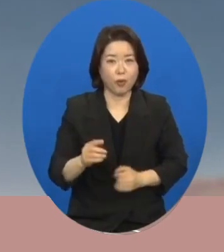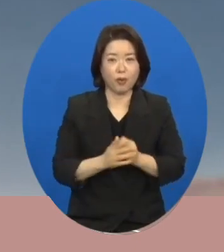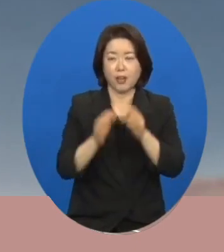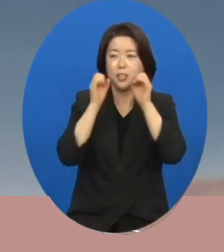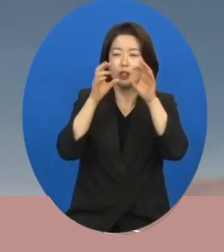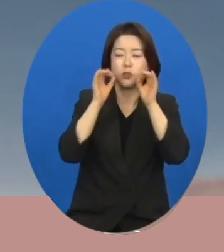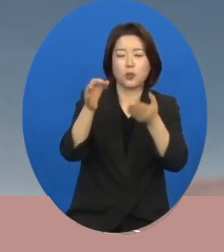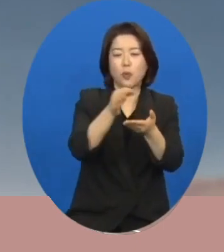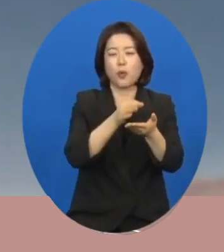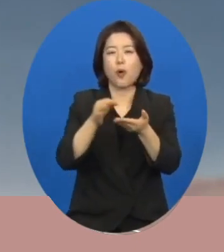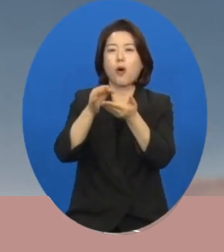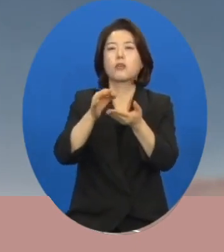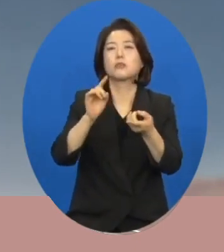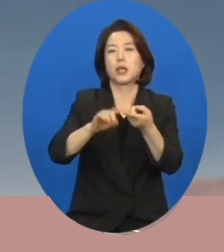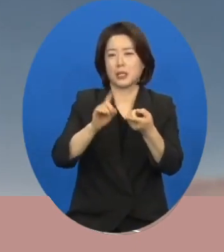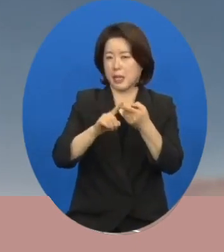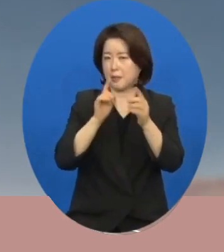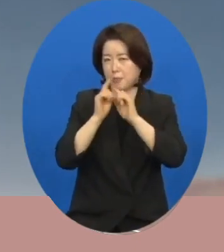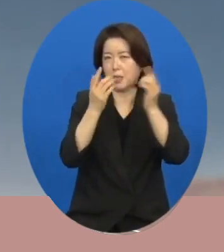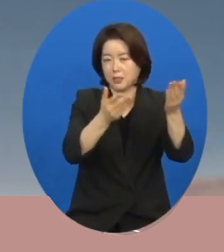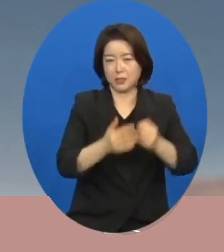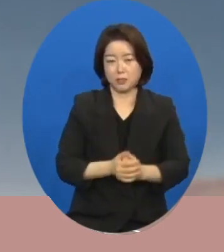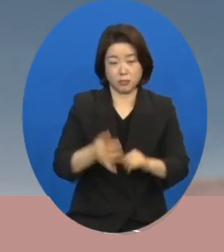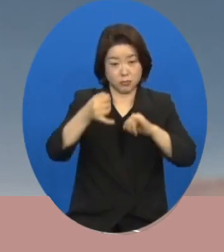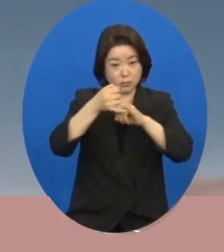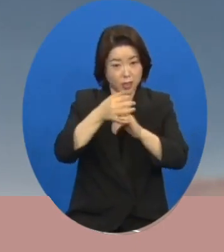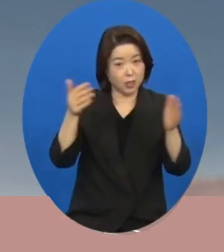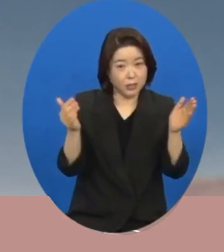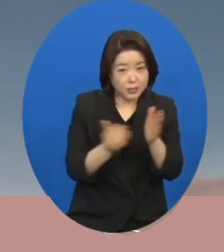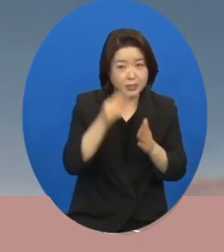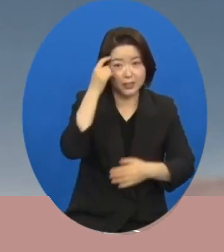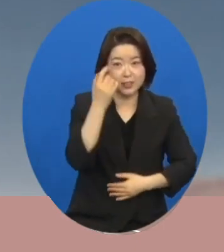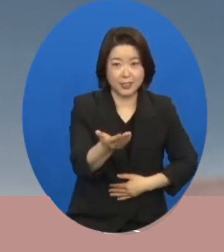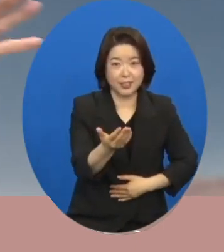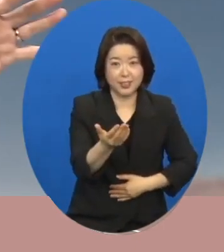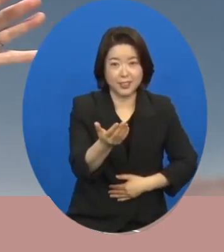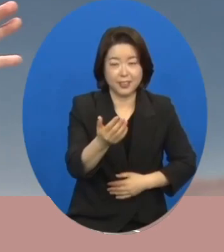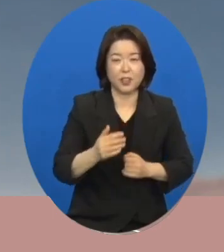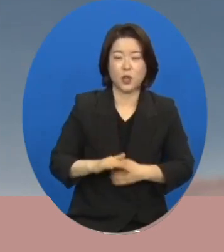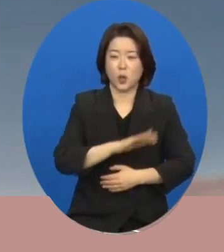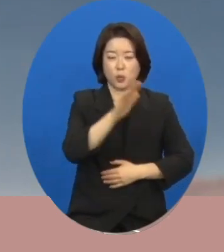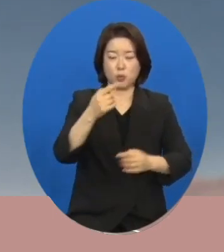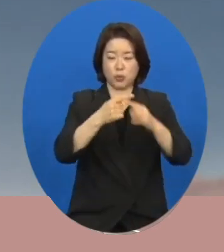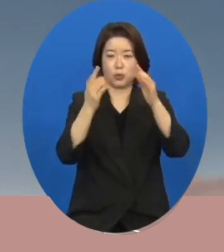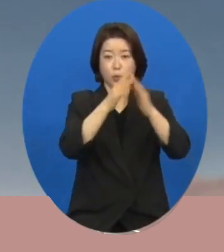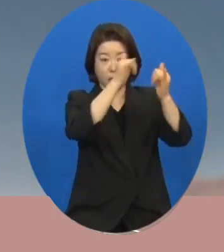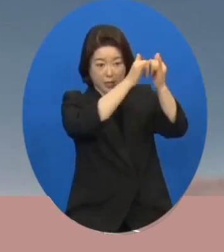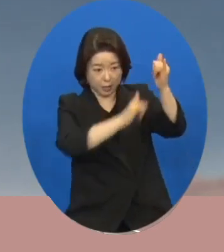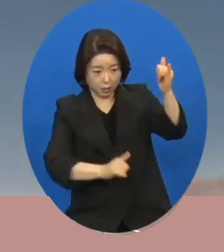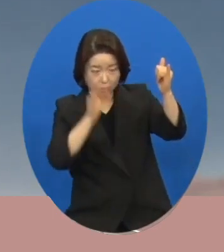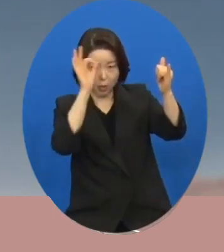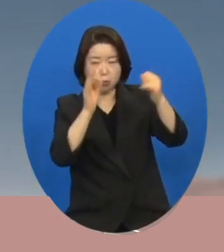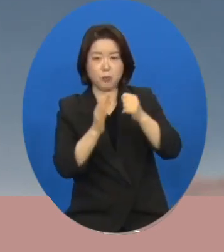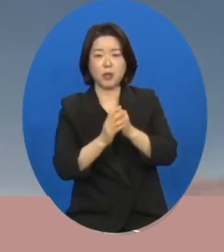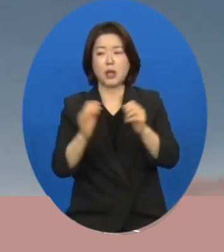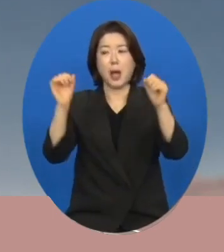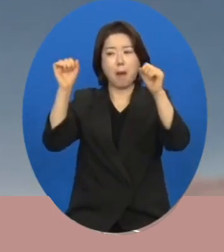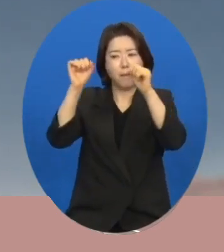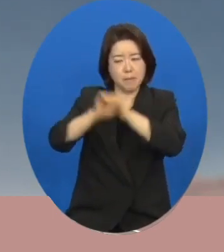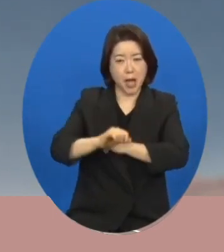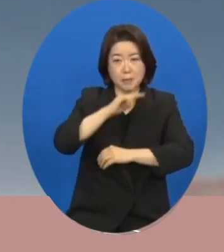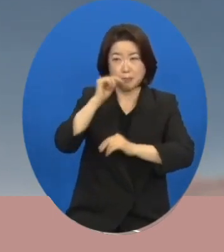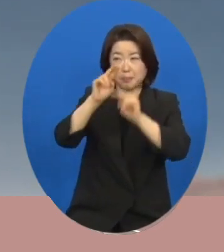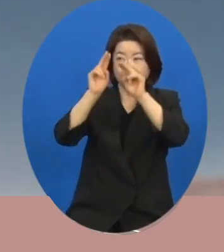성경에대 말씀을 드렸어요 그렇죠 여러분 약정하셨습니까 여러분 우리 교회 역사를 보면요 망할 수밖에 없었던 부도